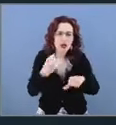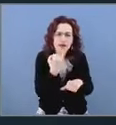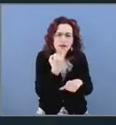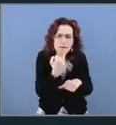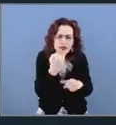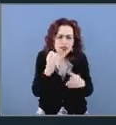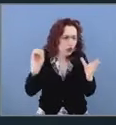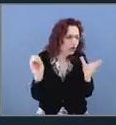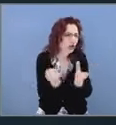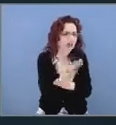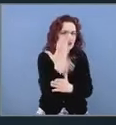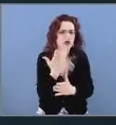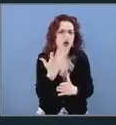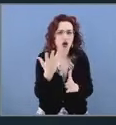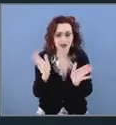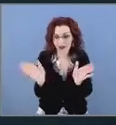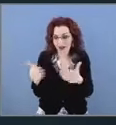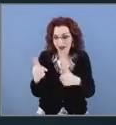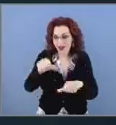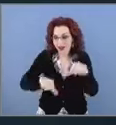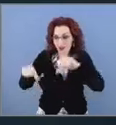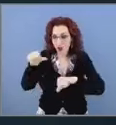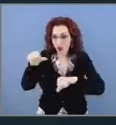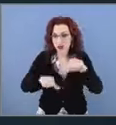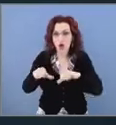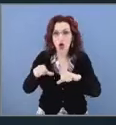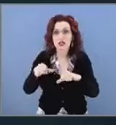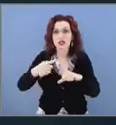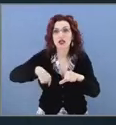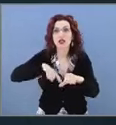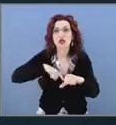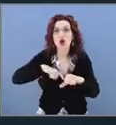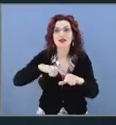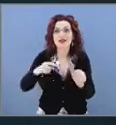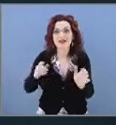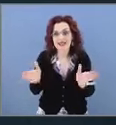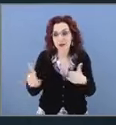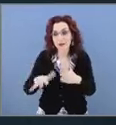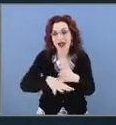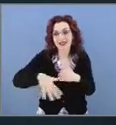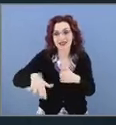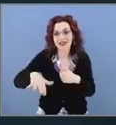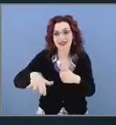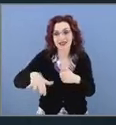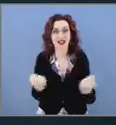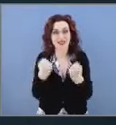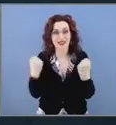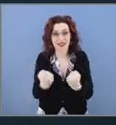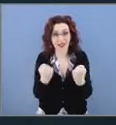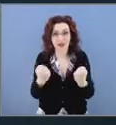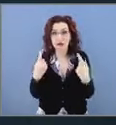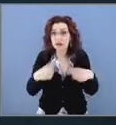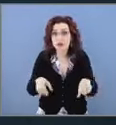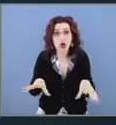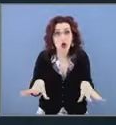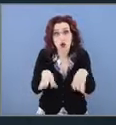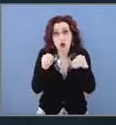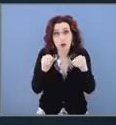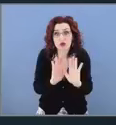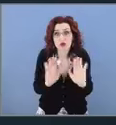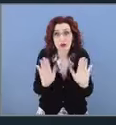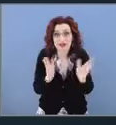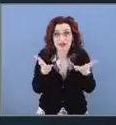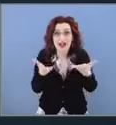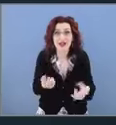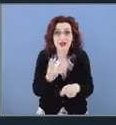spazi attivi. Questo è solo l'inizio. Ora dobbiamo capire come accompagnare ancora di più un salto di qualità del